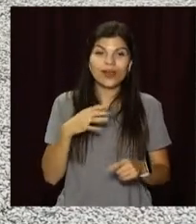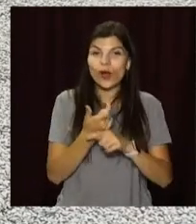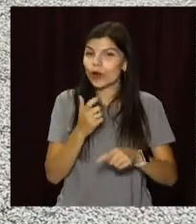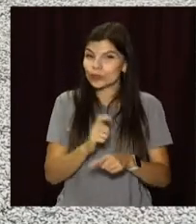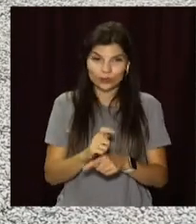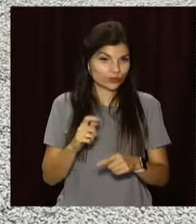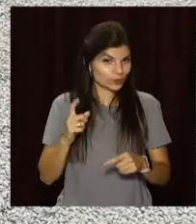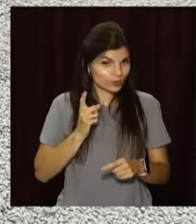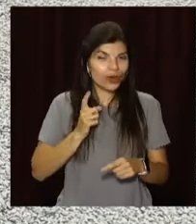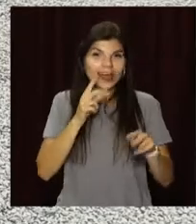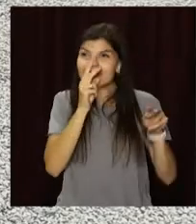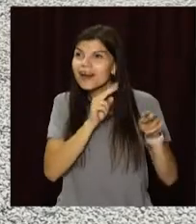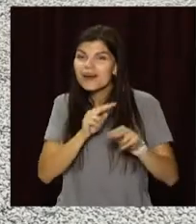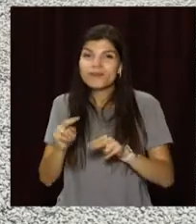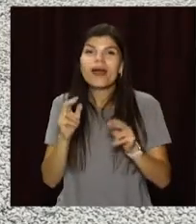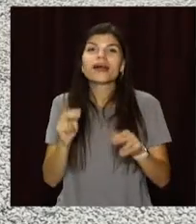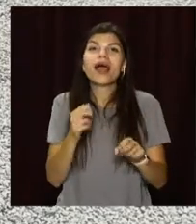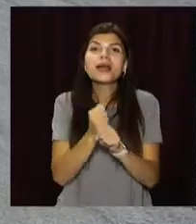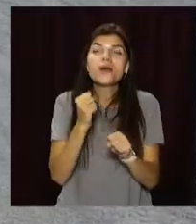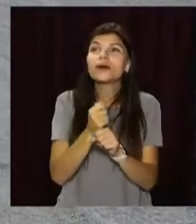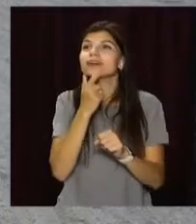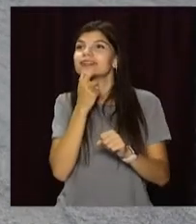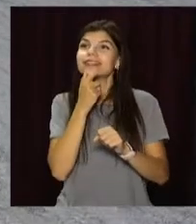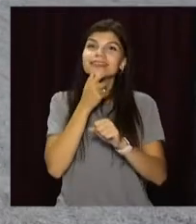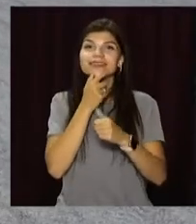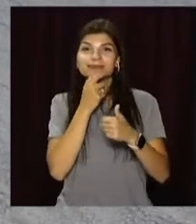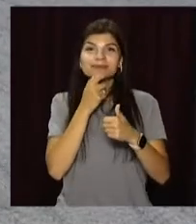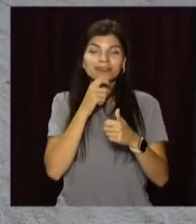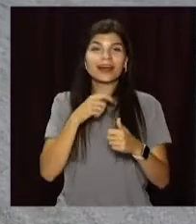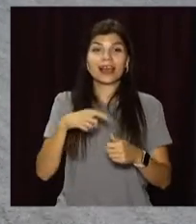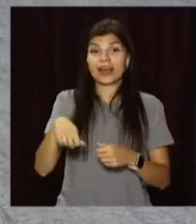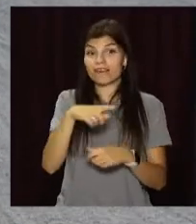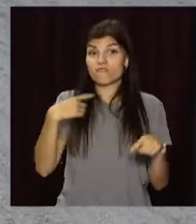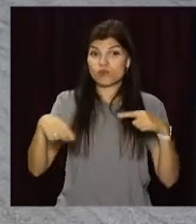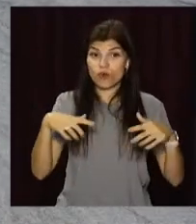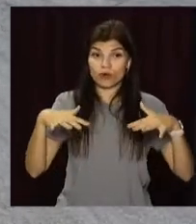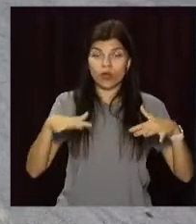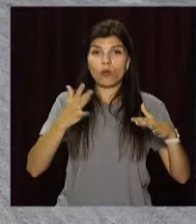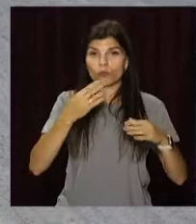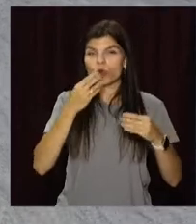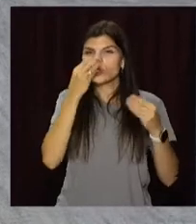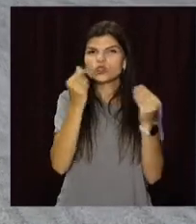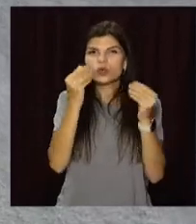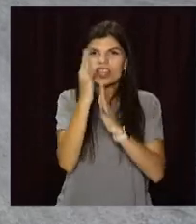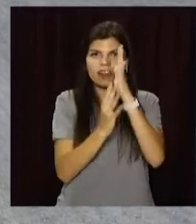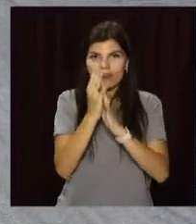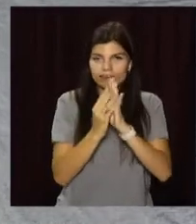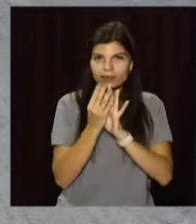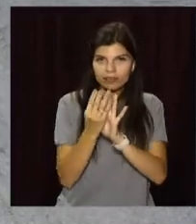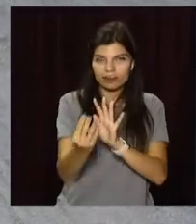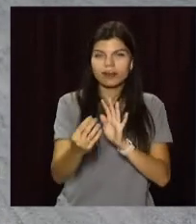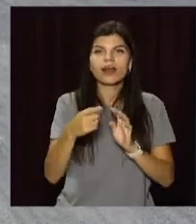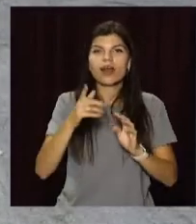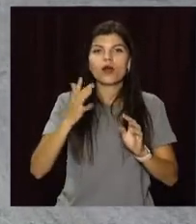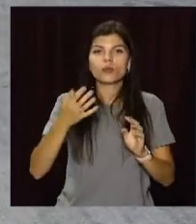нетерпінням спостерігаємо, як ідуть роботи тут. Згодом на футбольному полі укладуть штучне покриття, встановлять відкриті трибуни